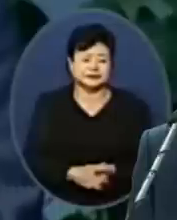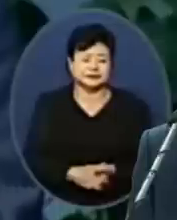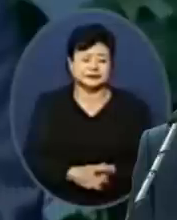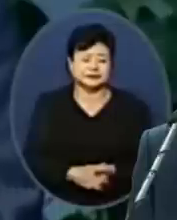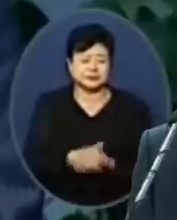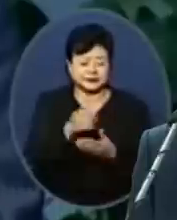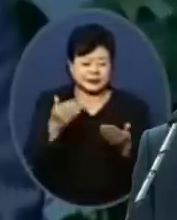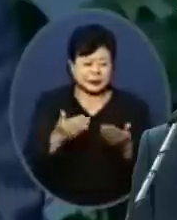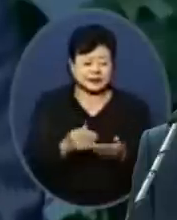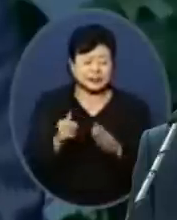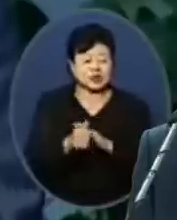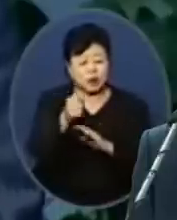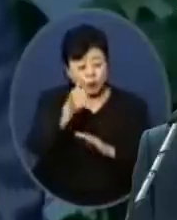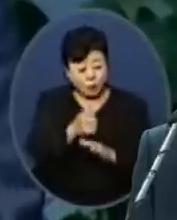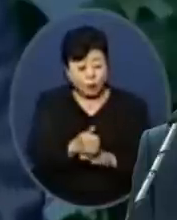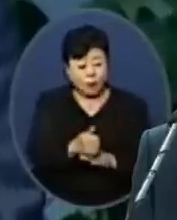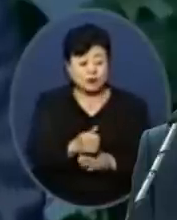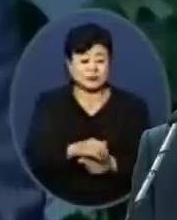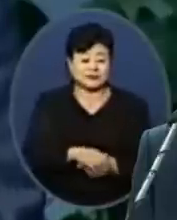여러분이 하는 일에 성공하고